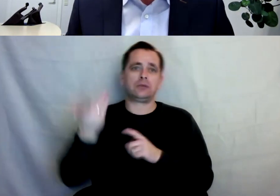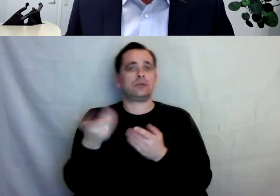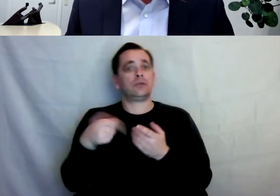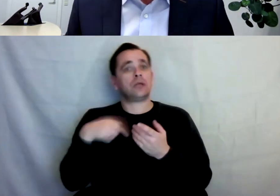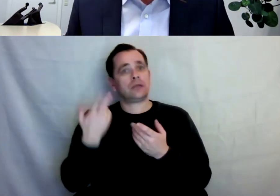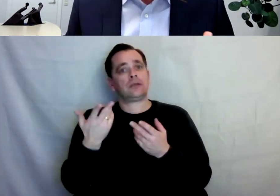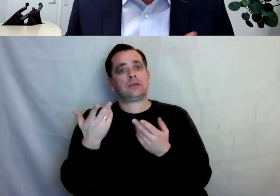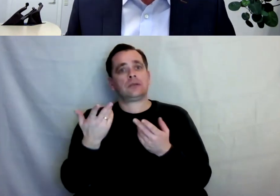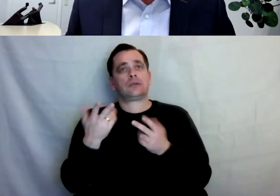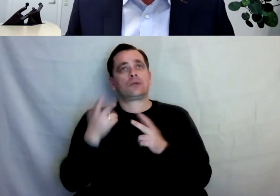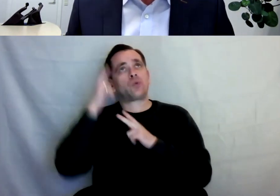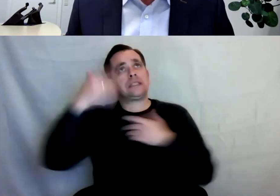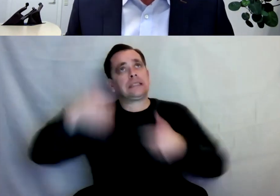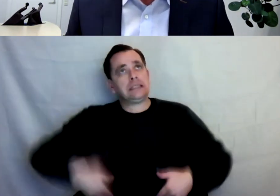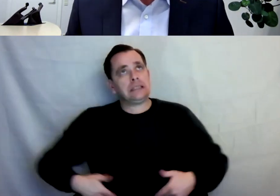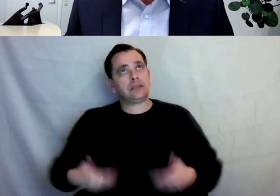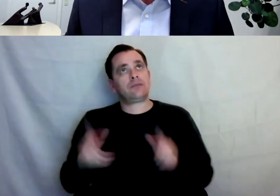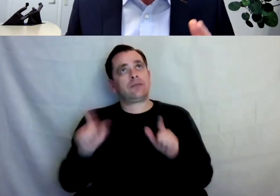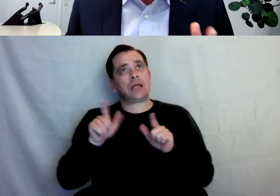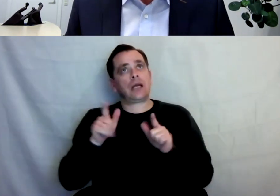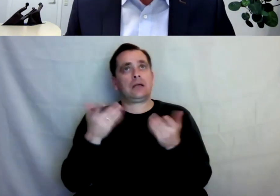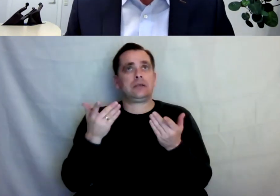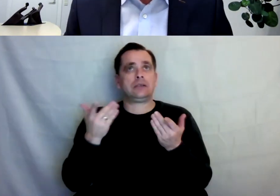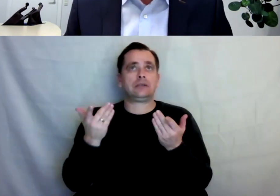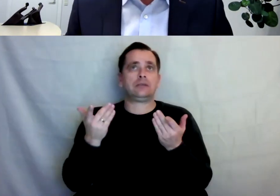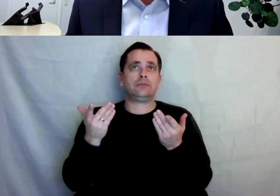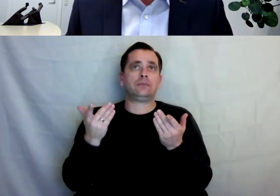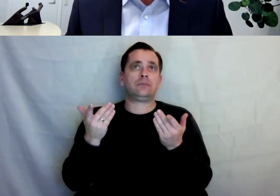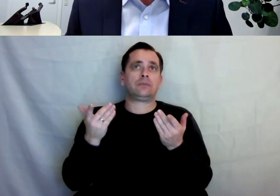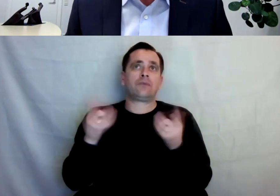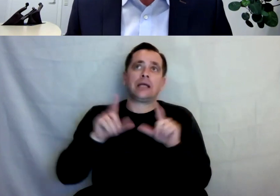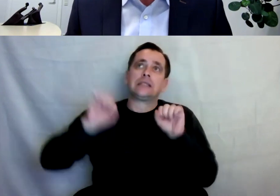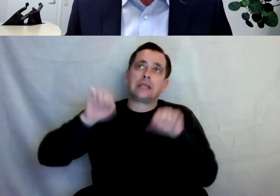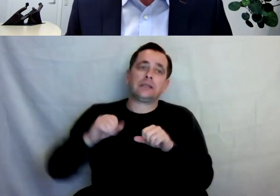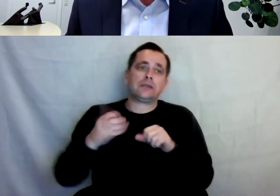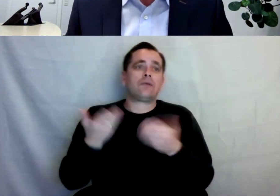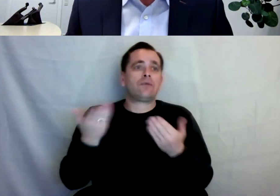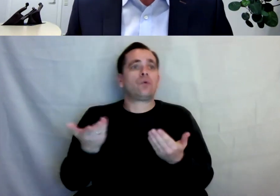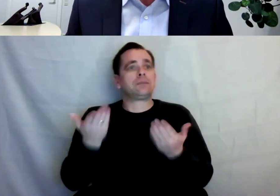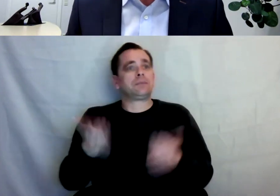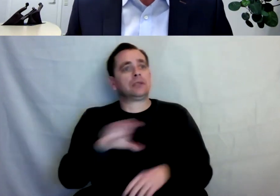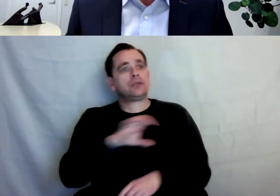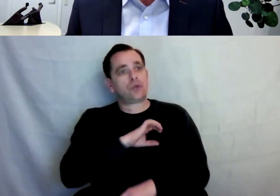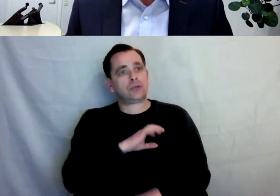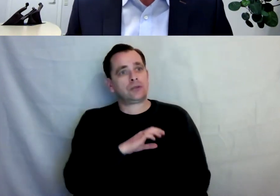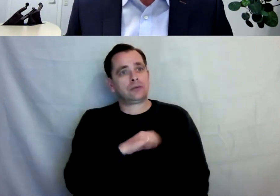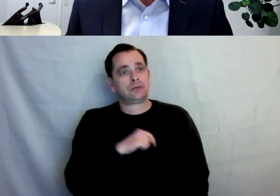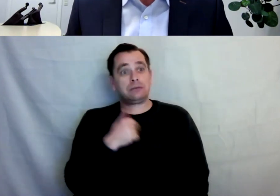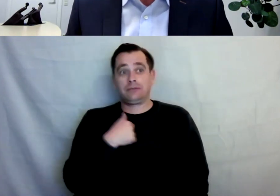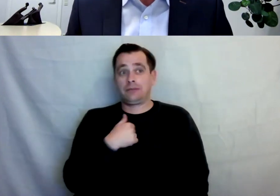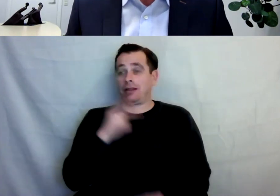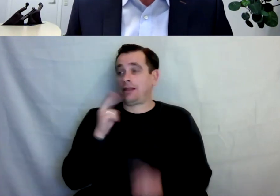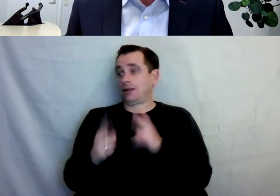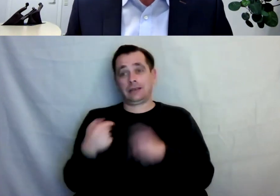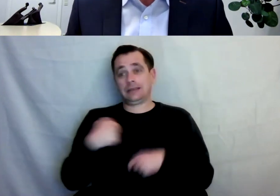Weihnachtsfeier, Gottesdienstfeier gefeiert werden kann. Wo sehen Sie da Chancen, Frau Priesemann? Da sehe ich leider überhaupt gar keine Chancen.